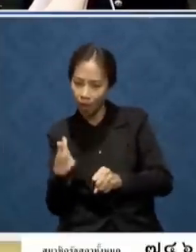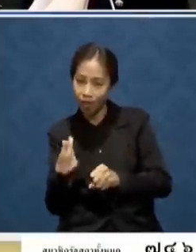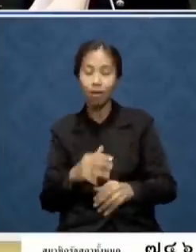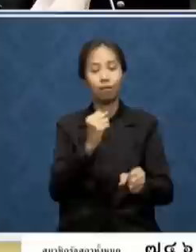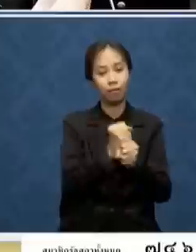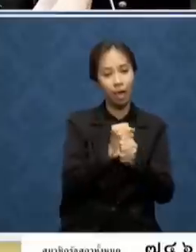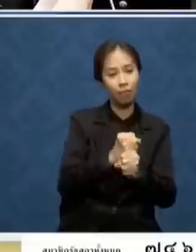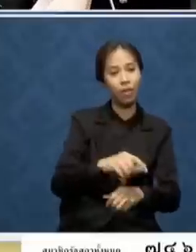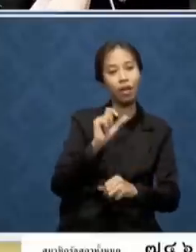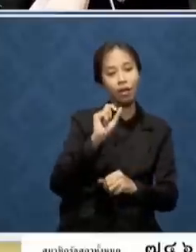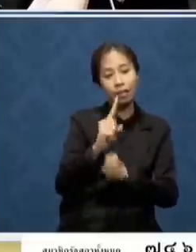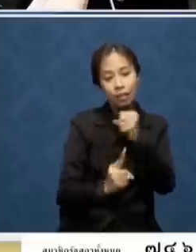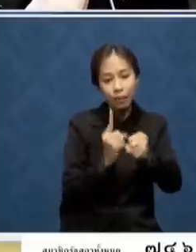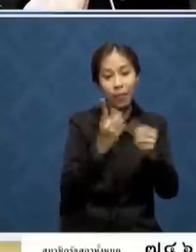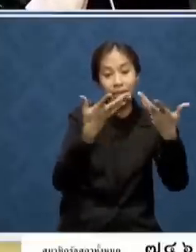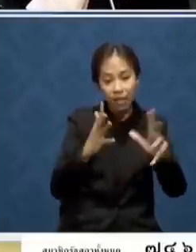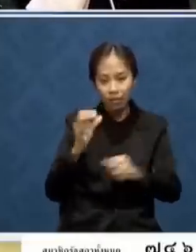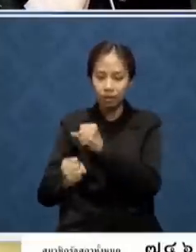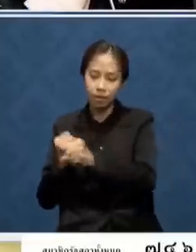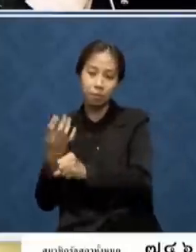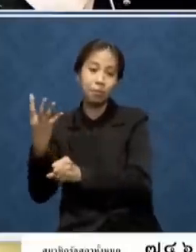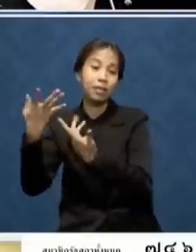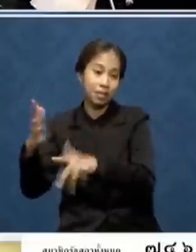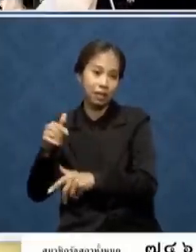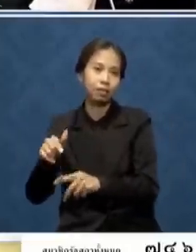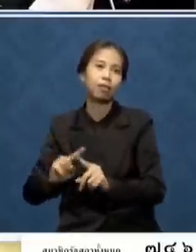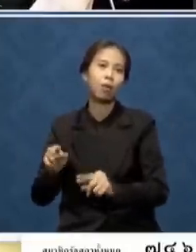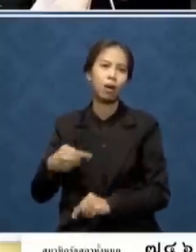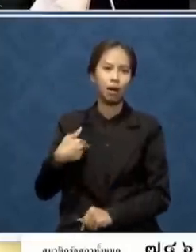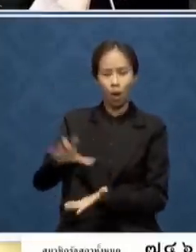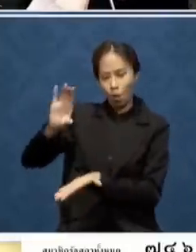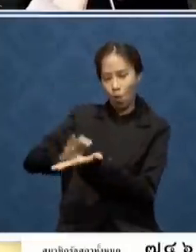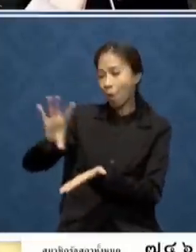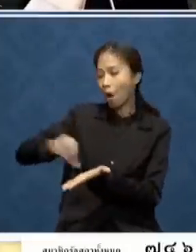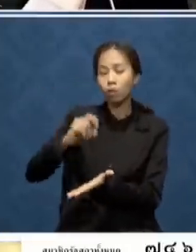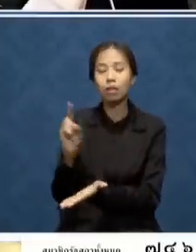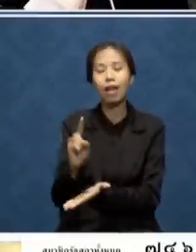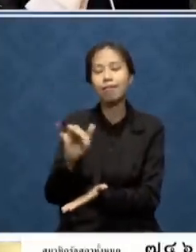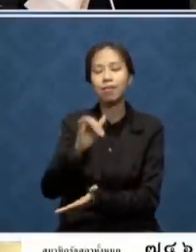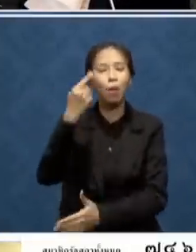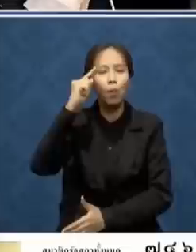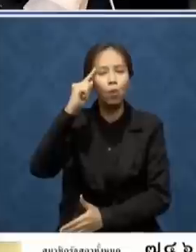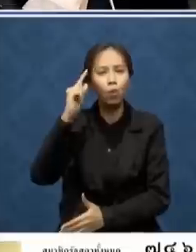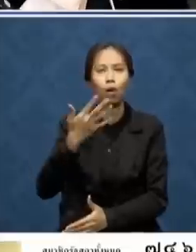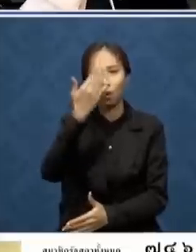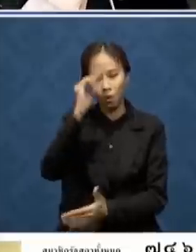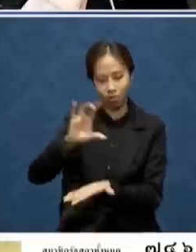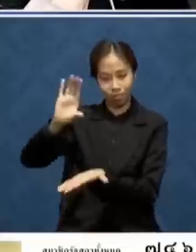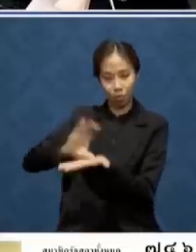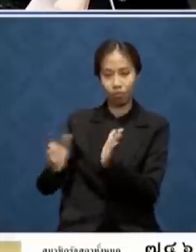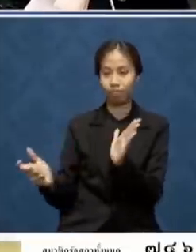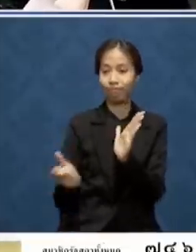ปีที่เหลือคือเสร็จภายใน 4ปีตอนนั้นยังไม่ต้องบอกแหล่งที่มาของงบประมาณเพราะว่าเอ่อไม่ได้กำหนดไว้ใน